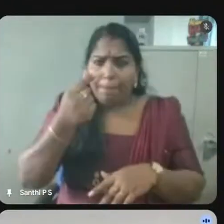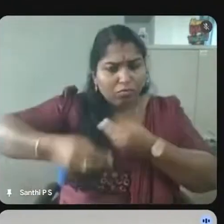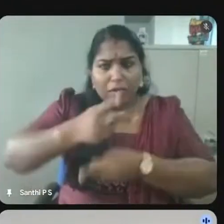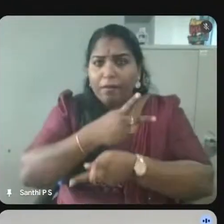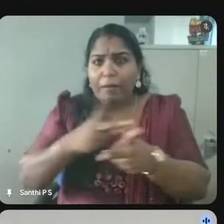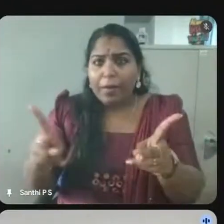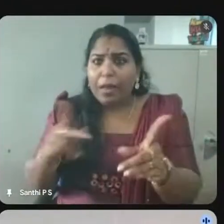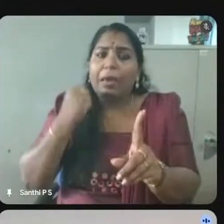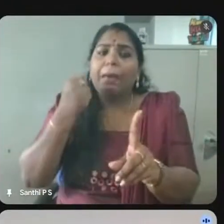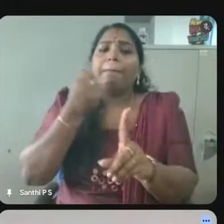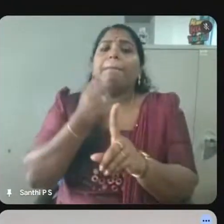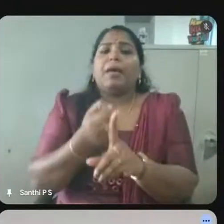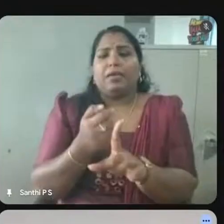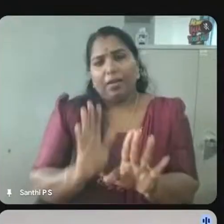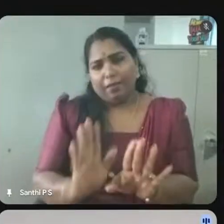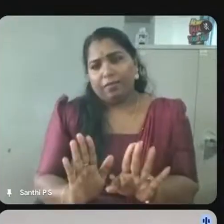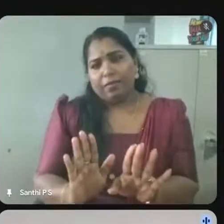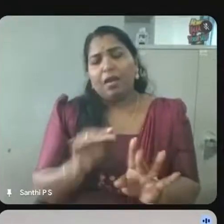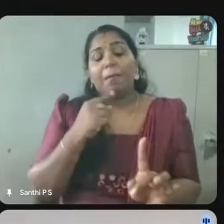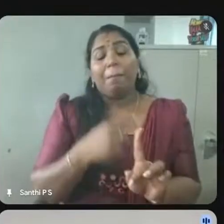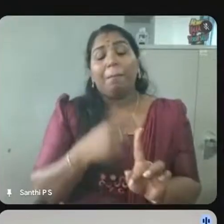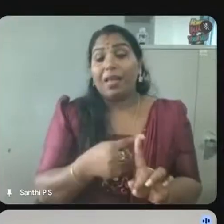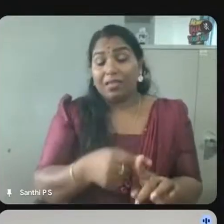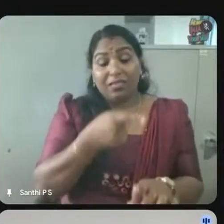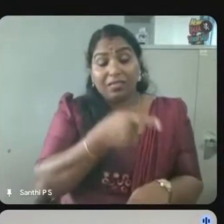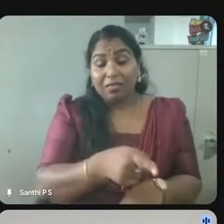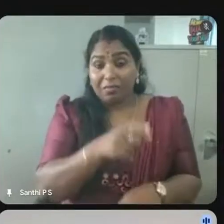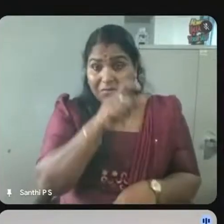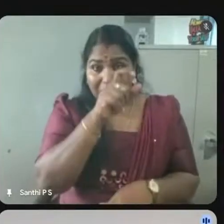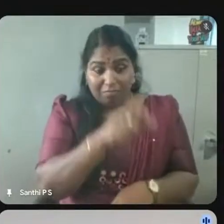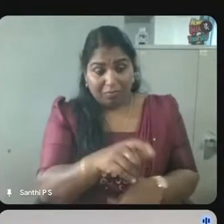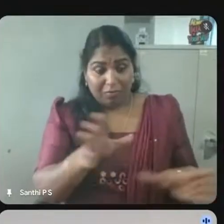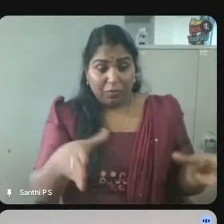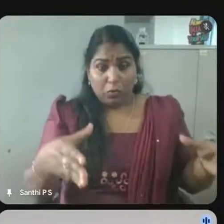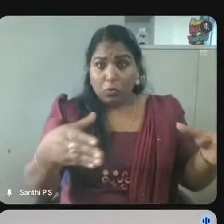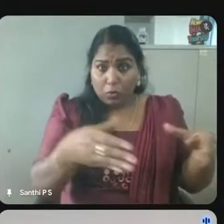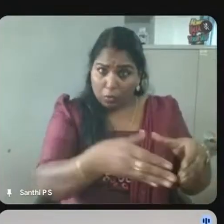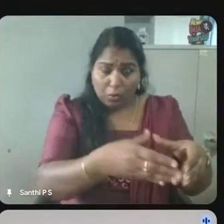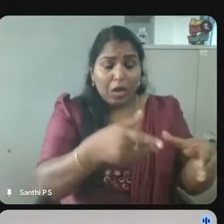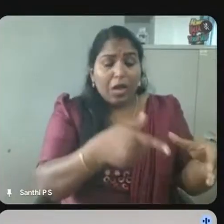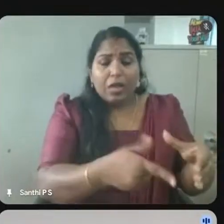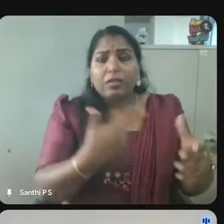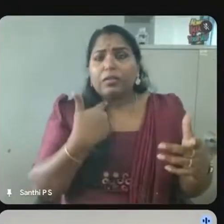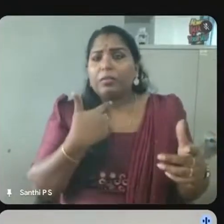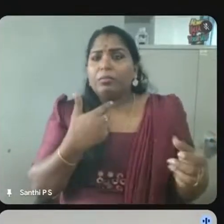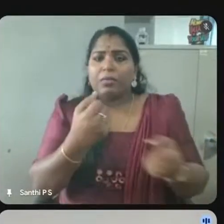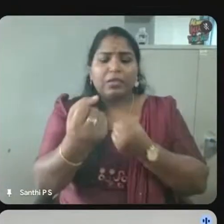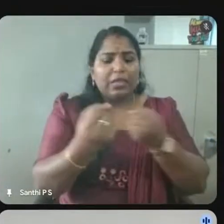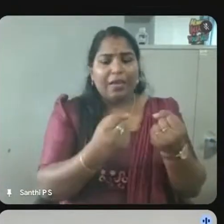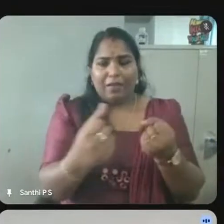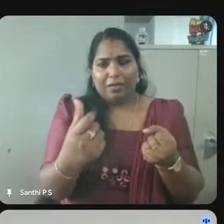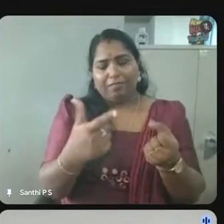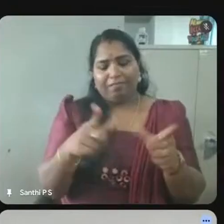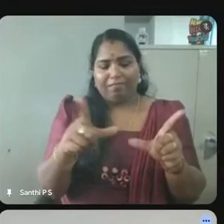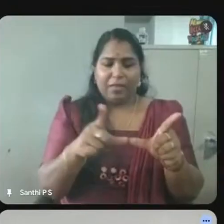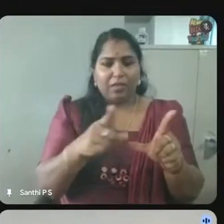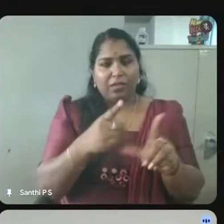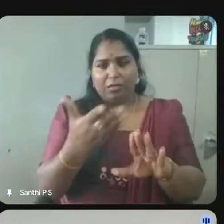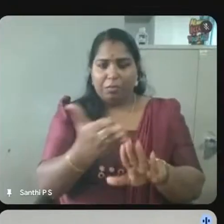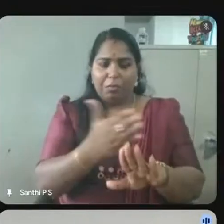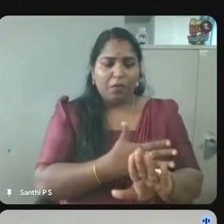ഒരു സാമ്പത്തിക ബാധ്യത ഉണ്ടാക്കുന്നുണ്ട്. അതുപോലെ അവര് വണ്ടി ഓടിക്കുന്ന ആളുകളുണ്ട്, ഡ്രൈവിംഗ് ലൈസൻസ് പണ്ട് വാങ്ങിയതാണ്, എന്നിട്ട് അത്